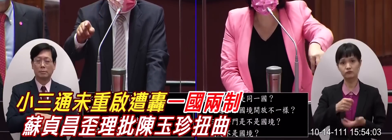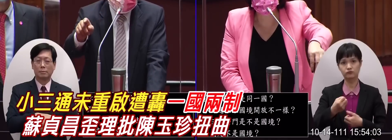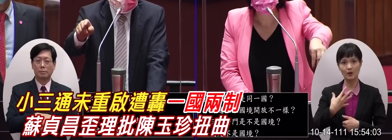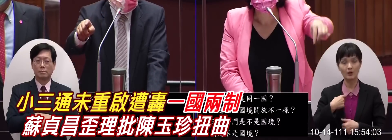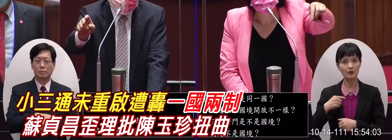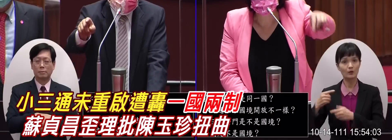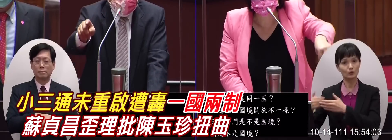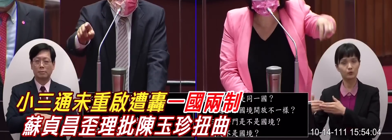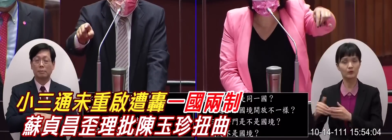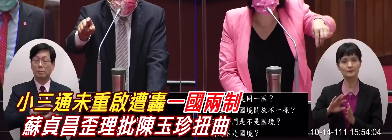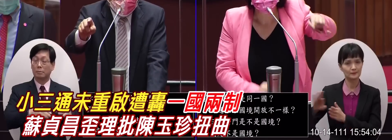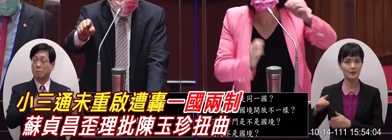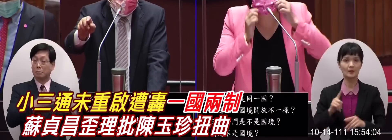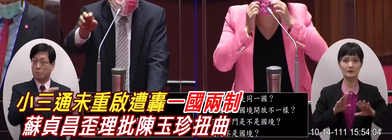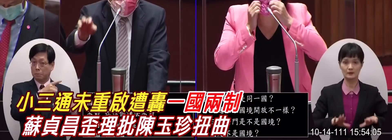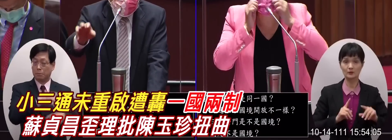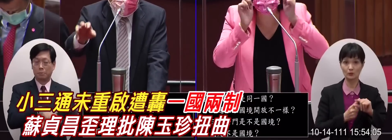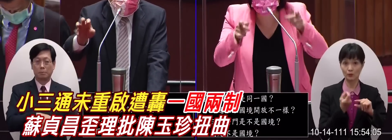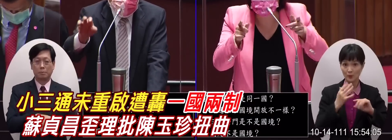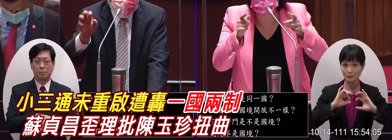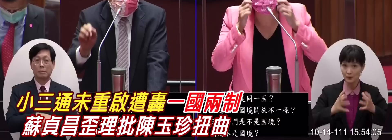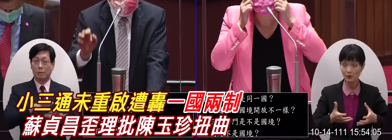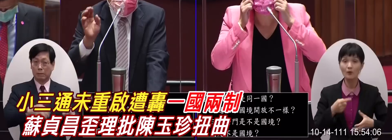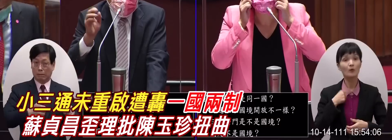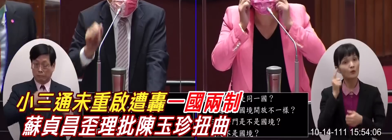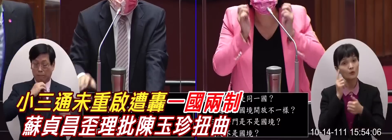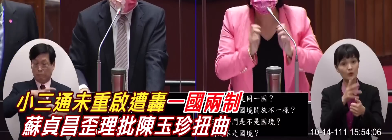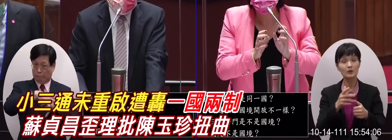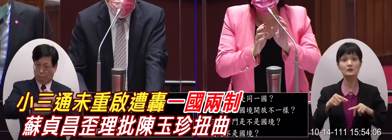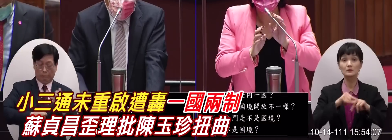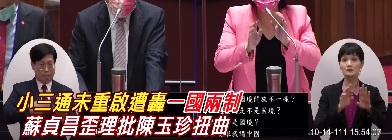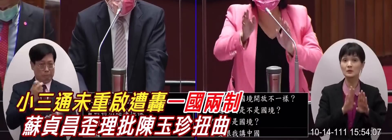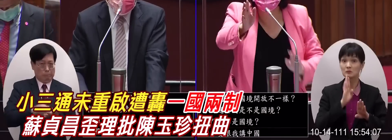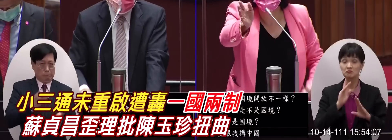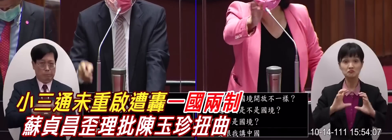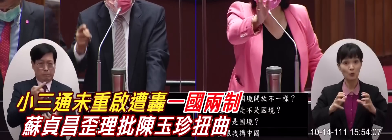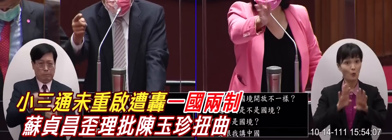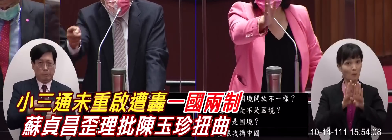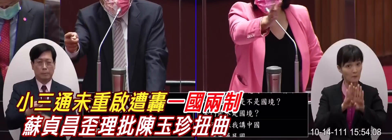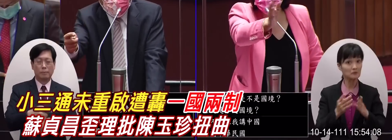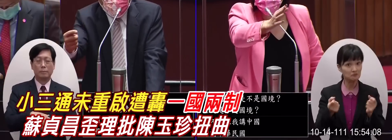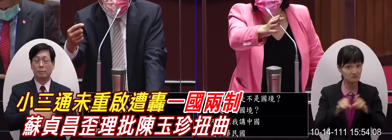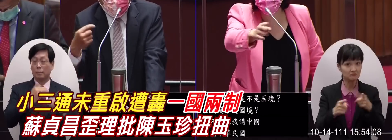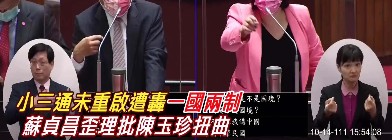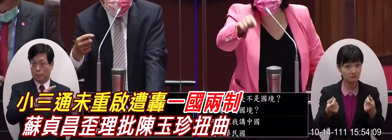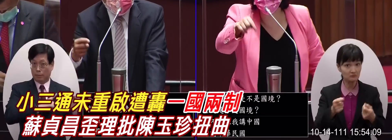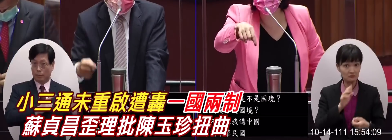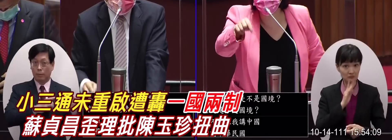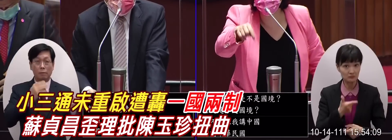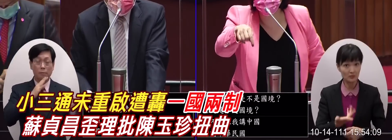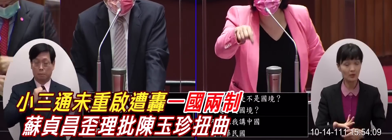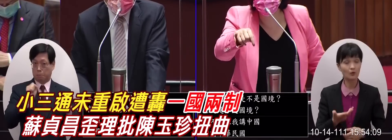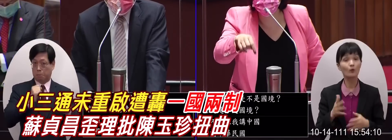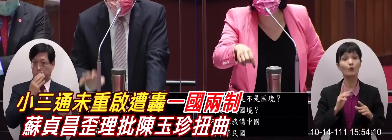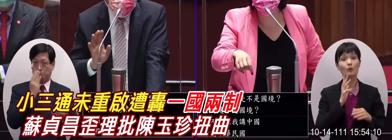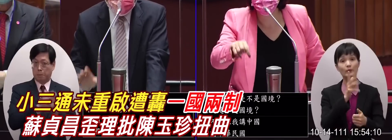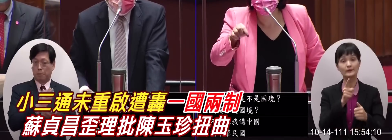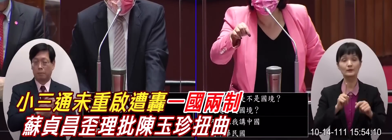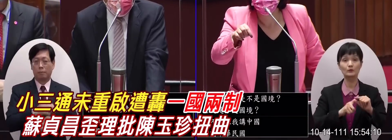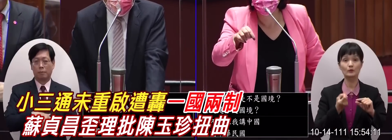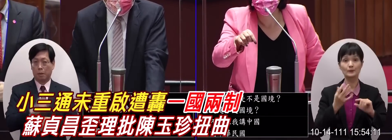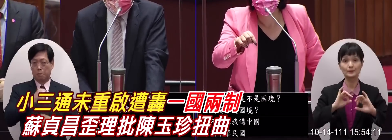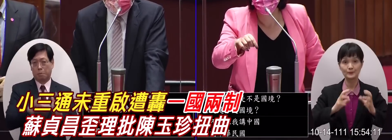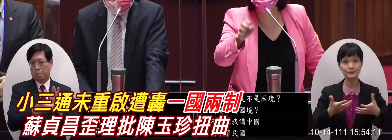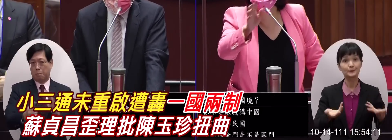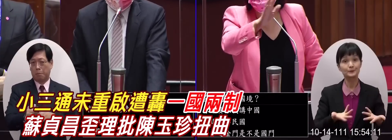中华民国。小三通金门是不是国门？ 是全世界最严的。 你先不要讲中国，我先问你中华民国的事情。 准移